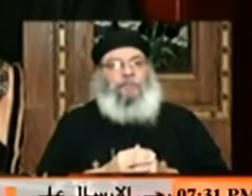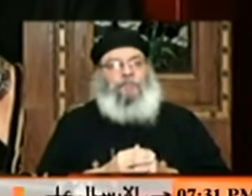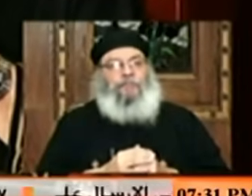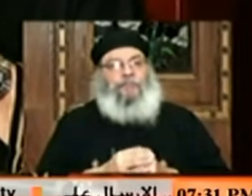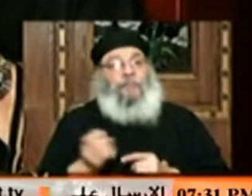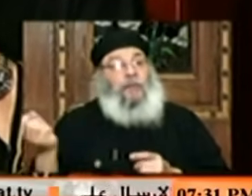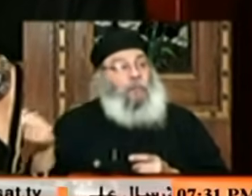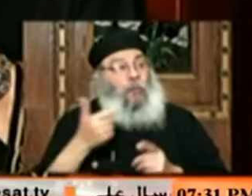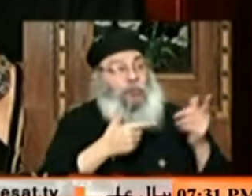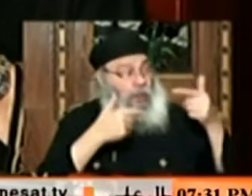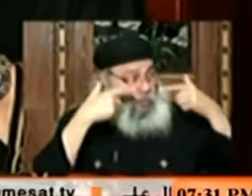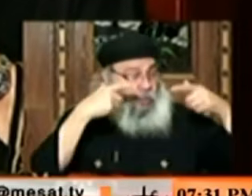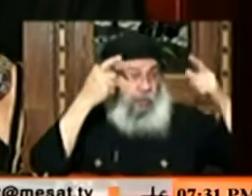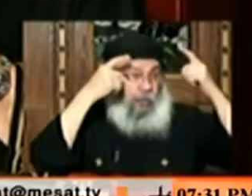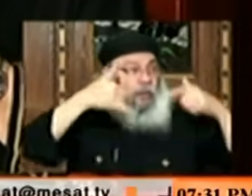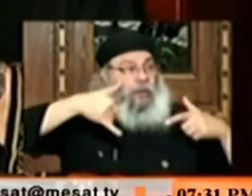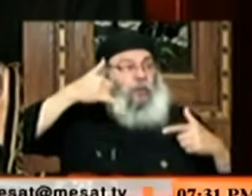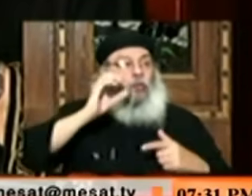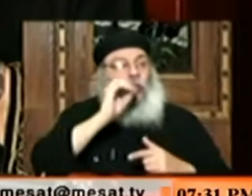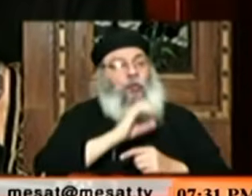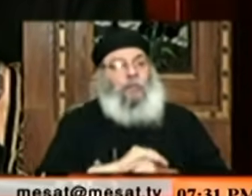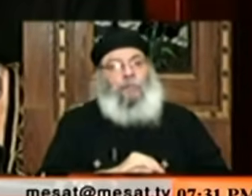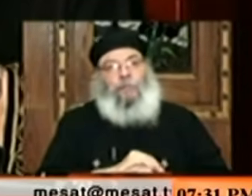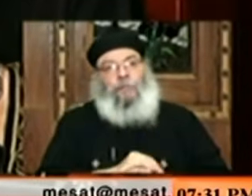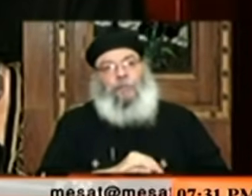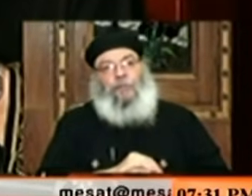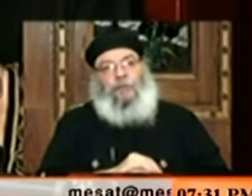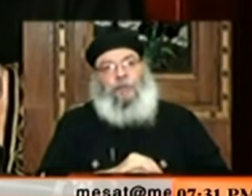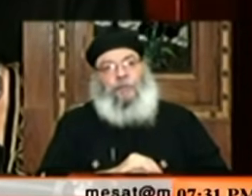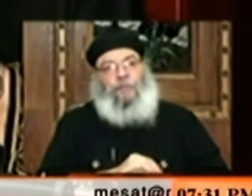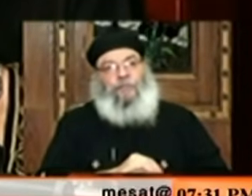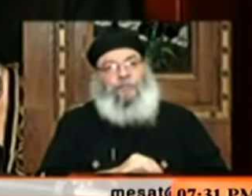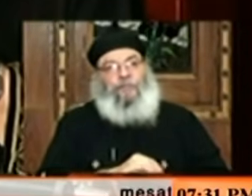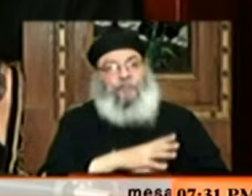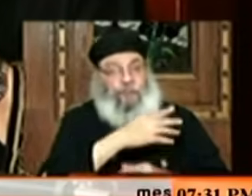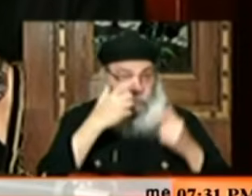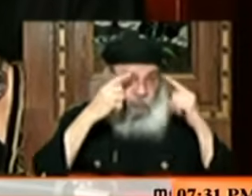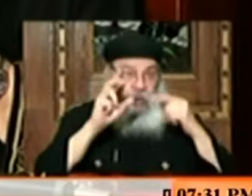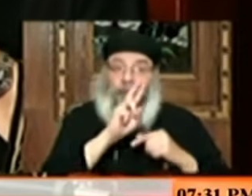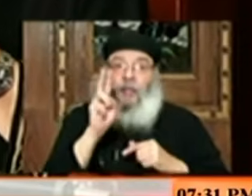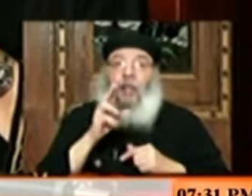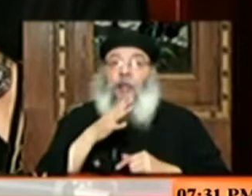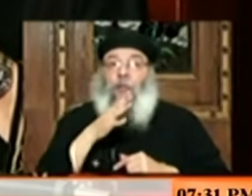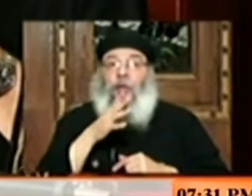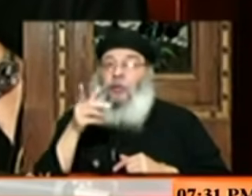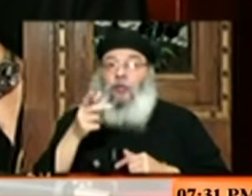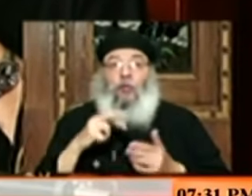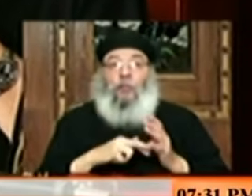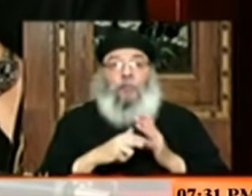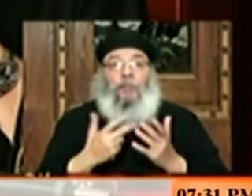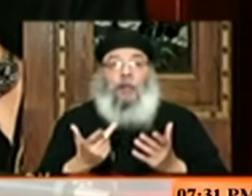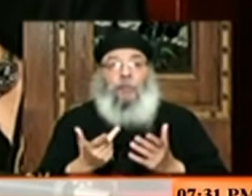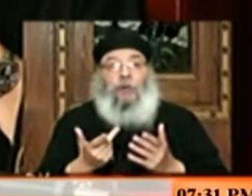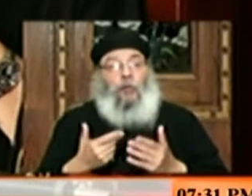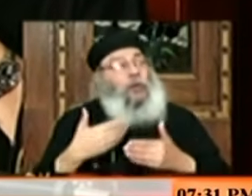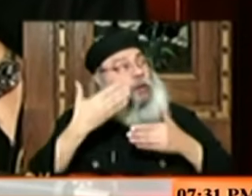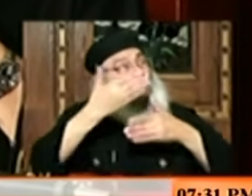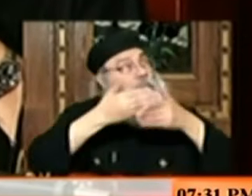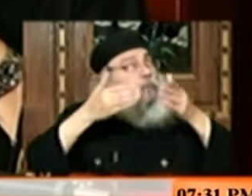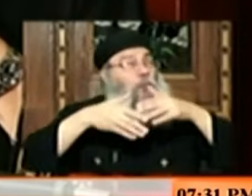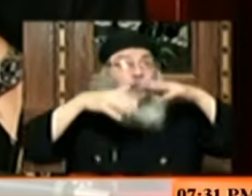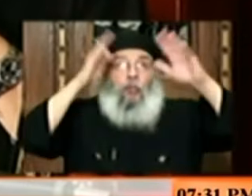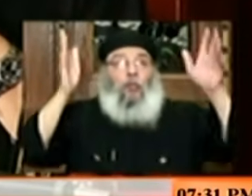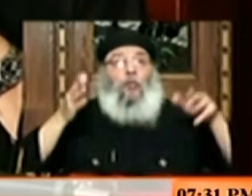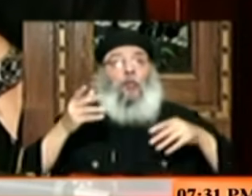ايجيبت يعني وبعدين فسالت الاباء اللي في الكنيسه انتم بتعملوا سلام رخام وبتاع